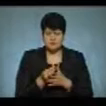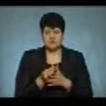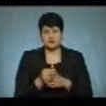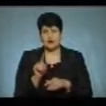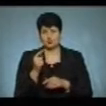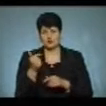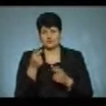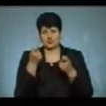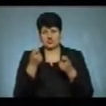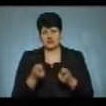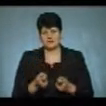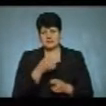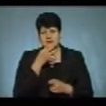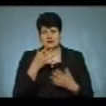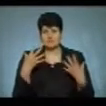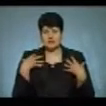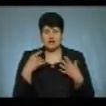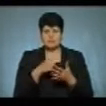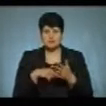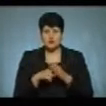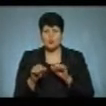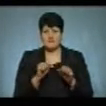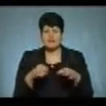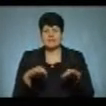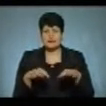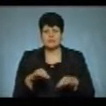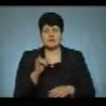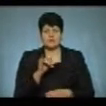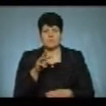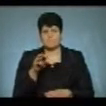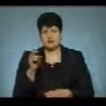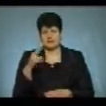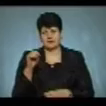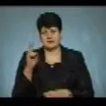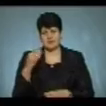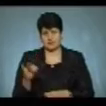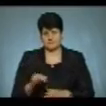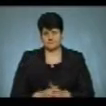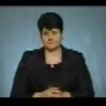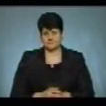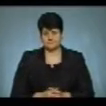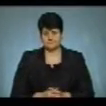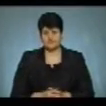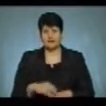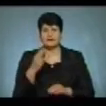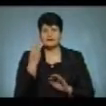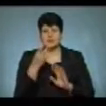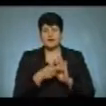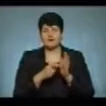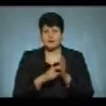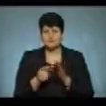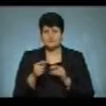на гривню дешевше, повідомив начальник міського управління транспорту Ігор Мединський. 3 класи у тернопільській школі